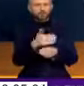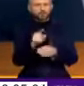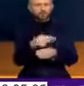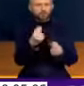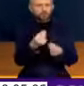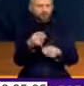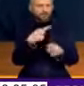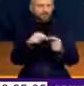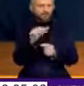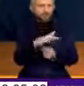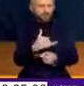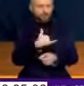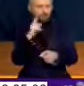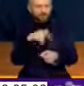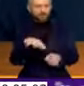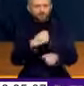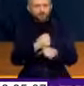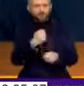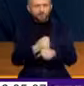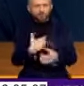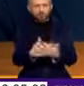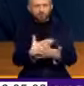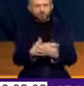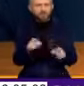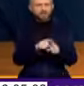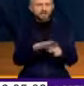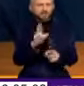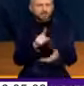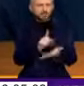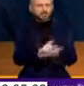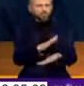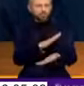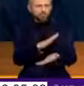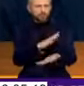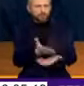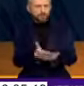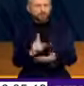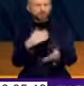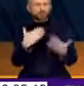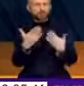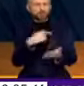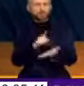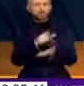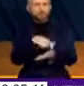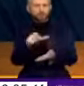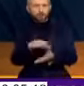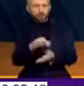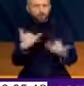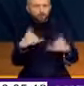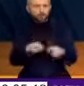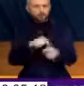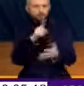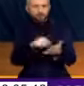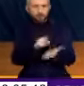цих коштів повертати. Тобто в нас, знаєте, все робиться якби не так, якби воно мало бути. Що стосується пенсіонерів, то дивне це